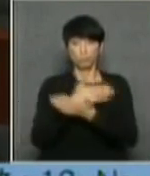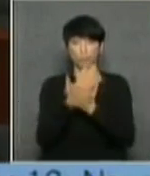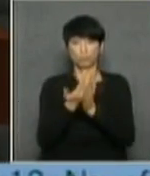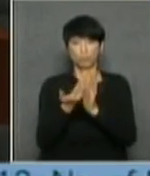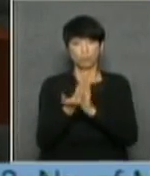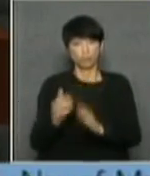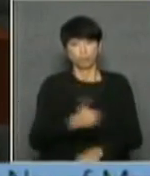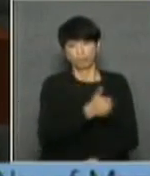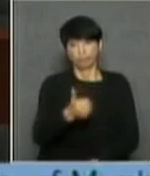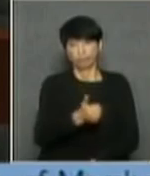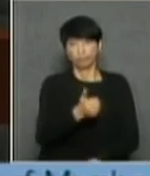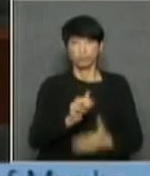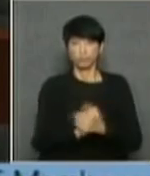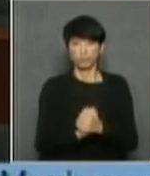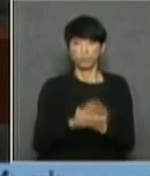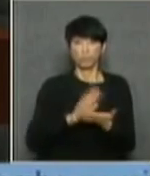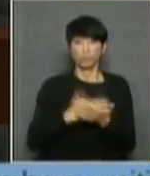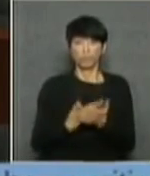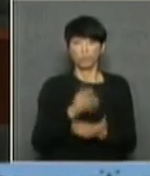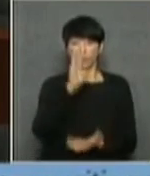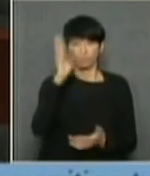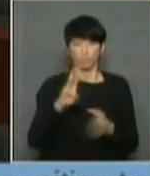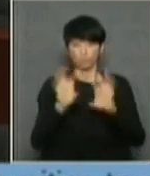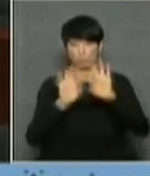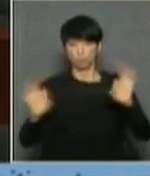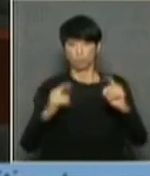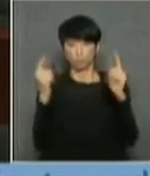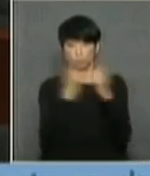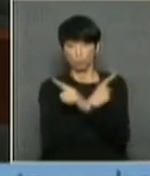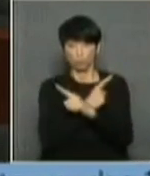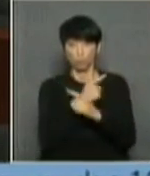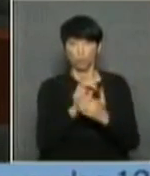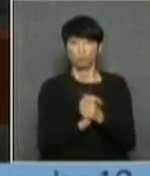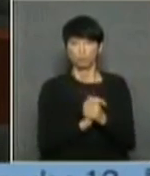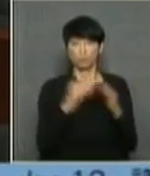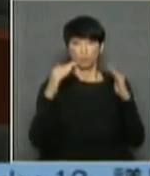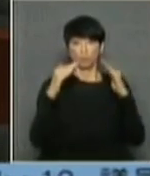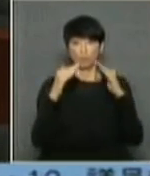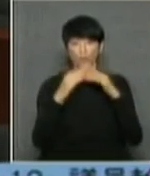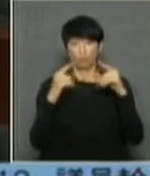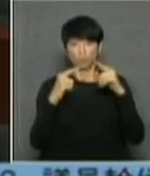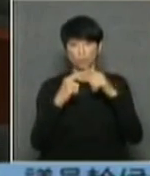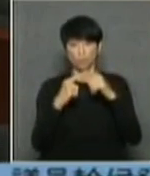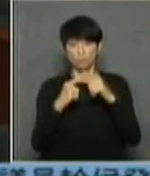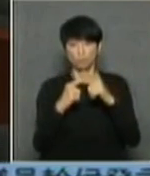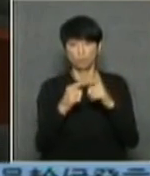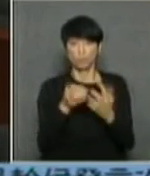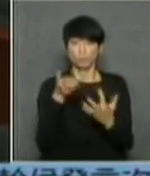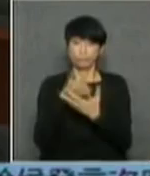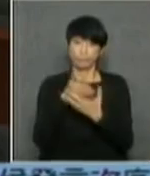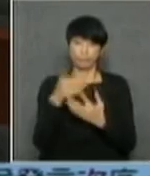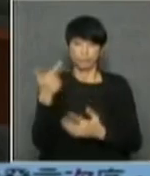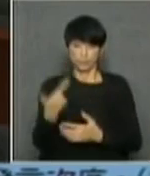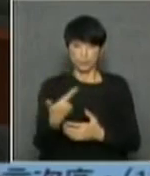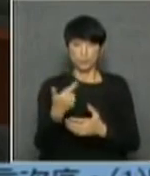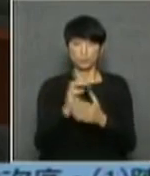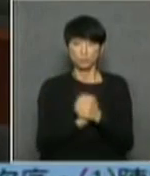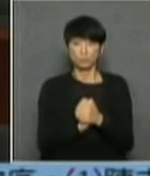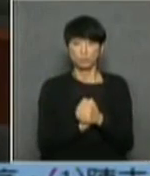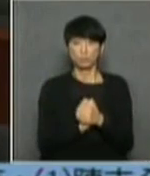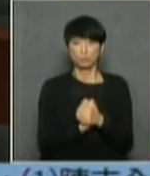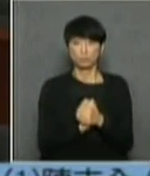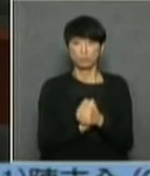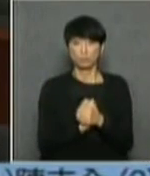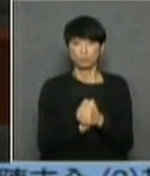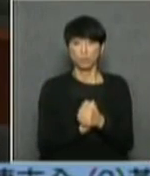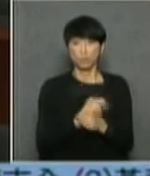曬，但係要換喉呢，對居民嘅滋擾呢唔會少得過初期。因此我哋要求當局儘